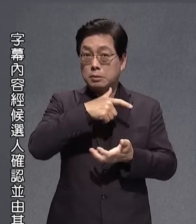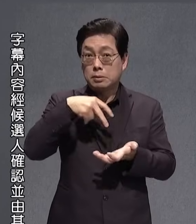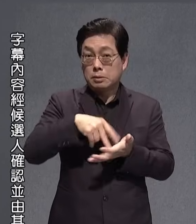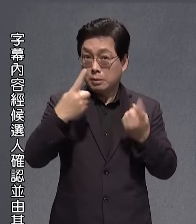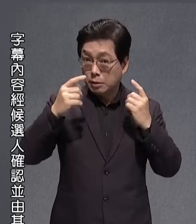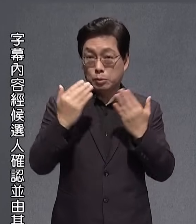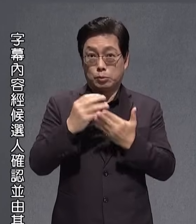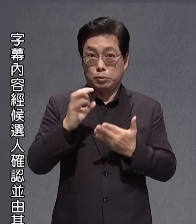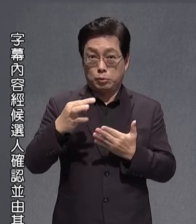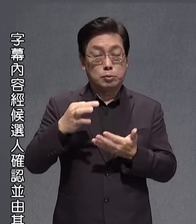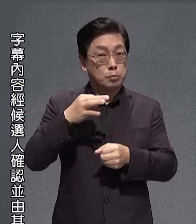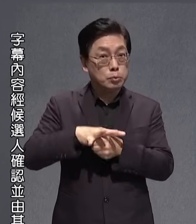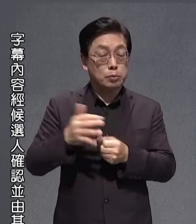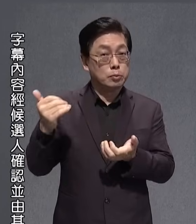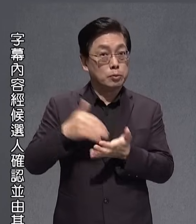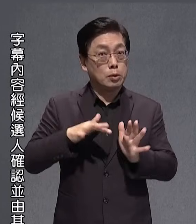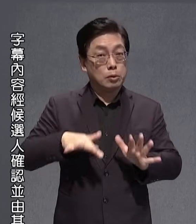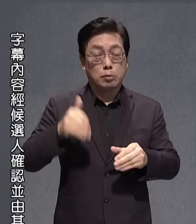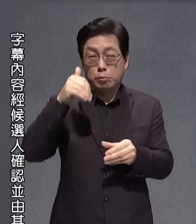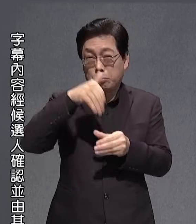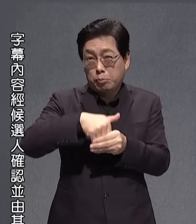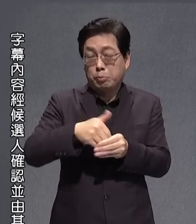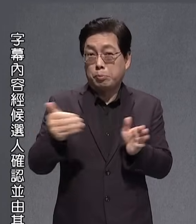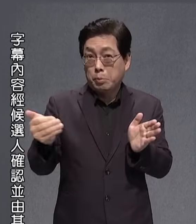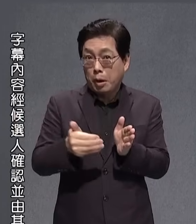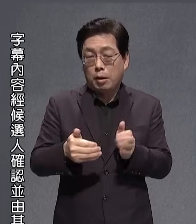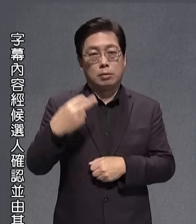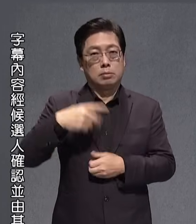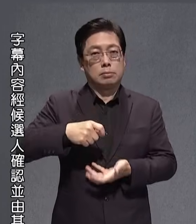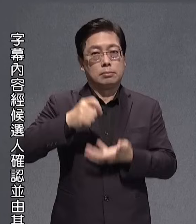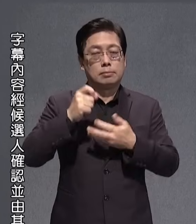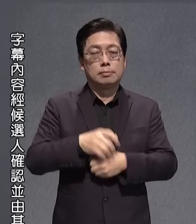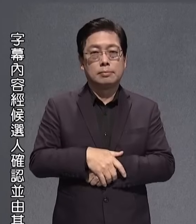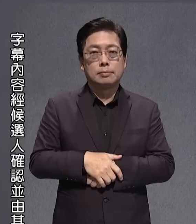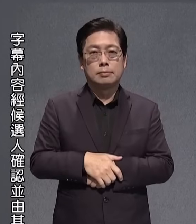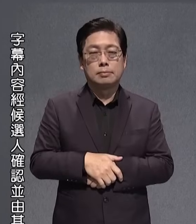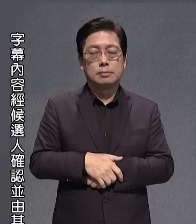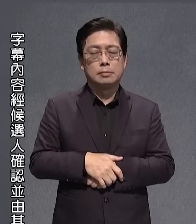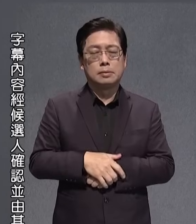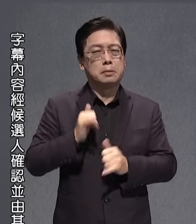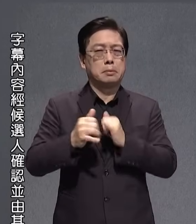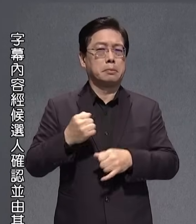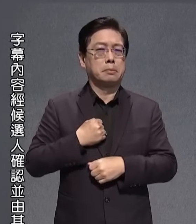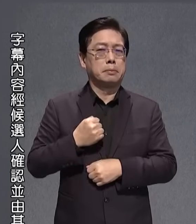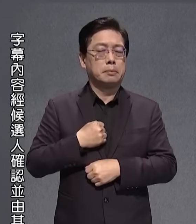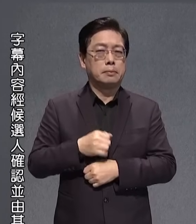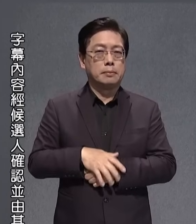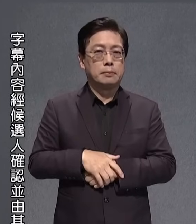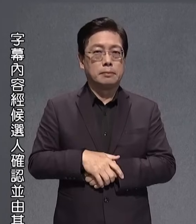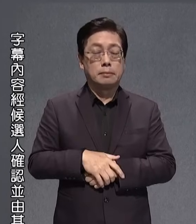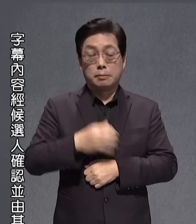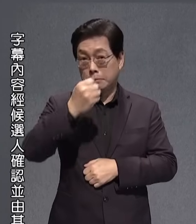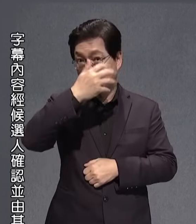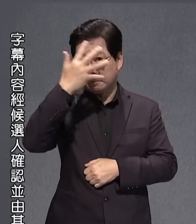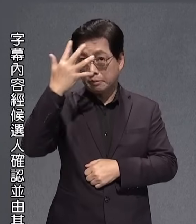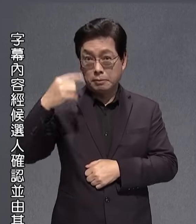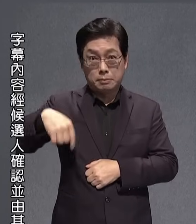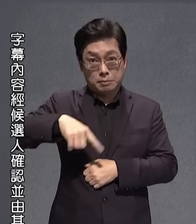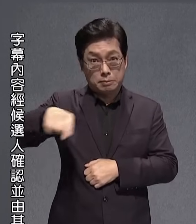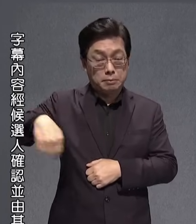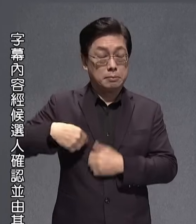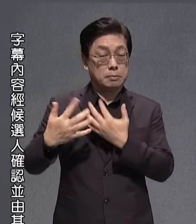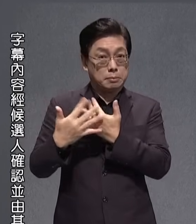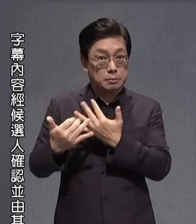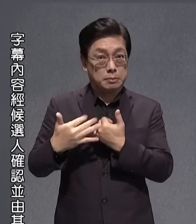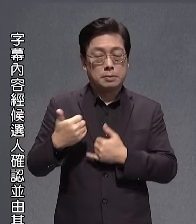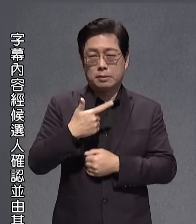会的补助，为什么到选举的时候才来谈？大家都知道嘛，年轻的同学